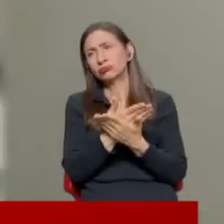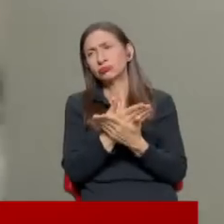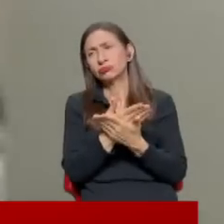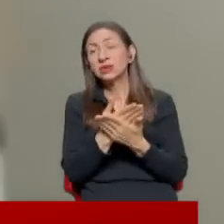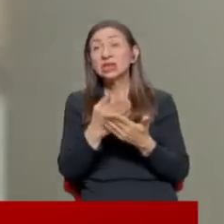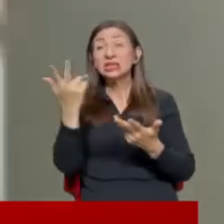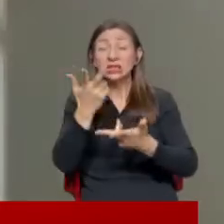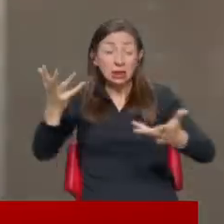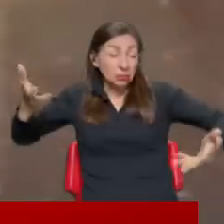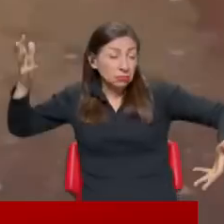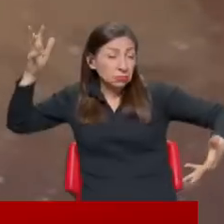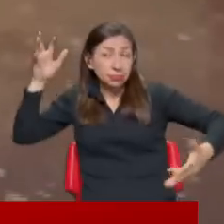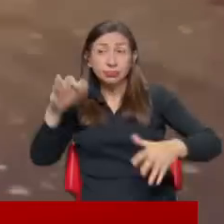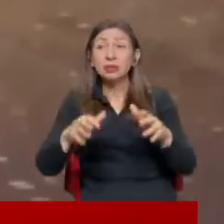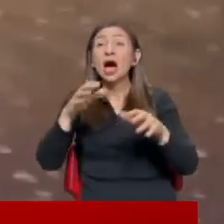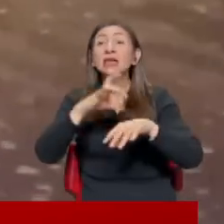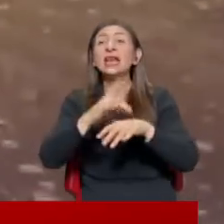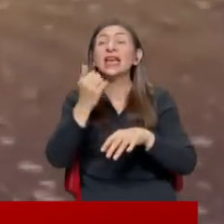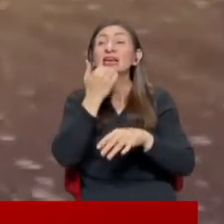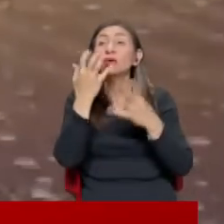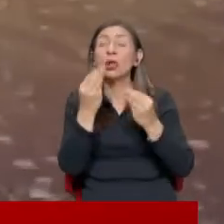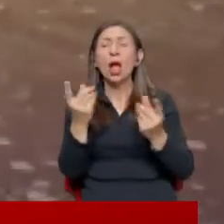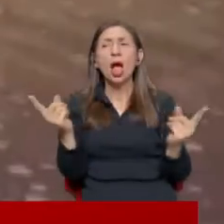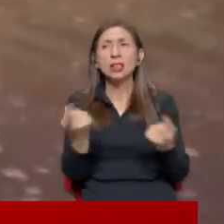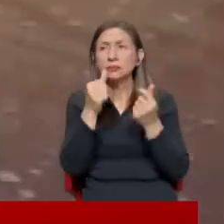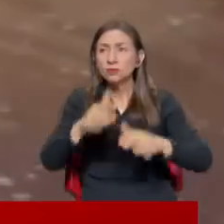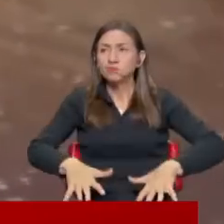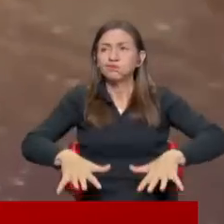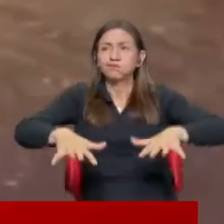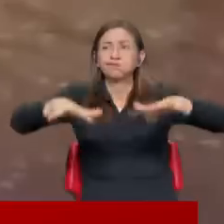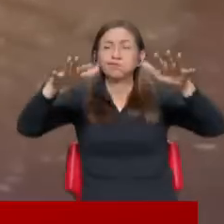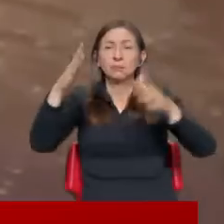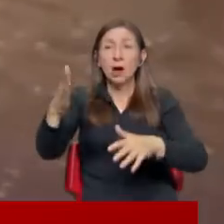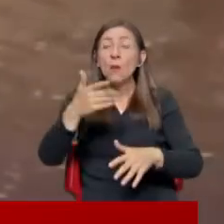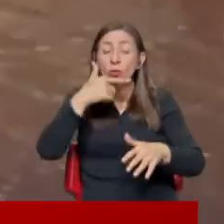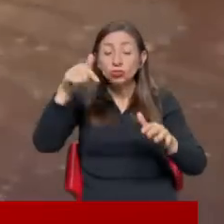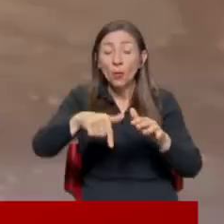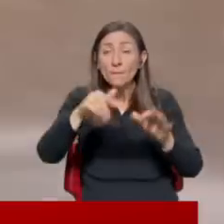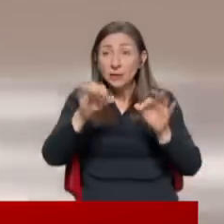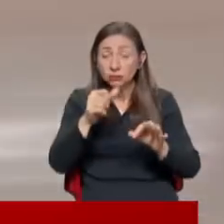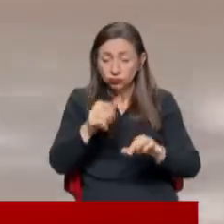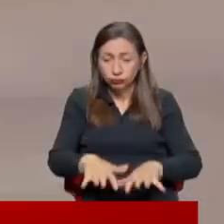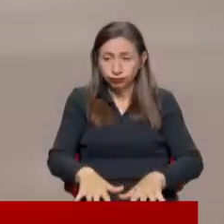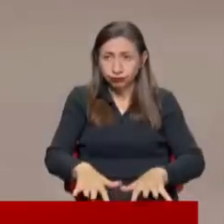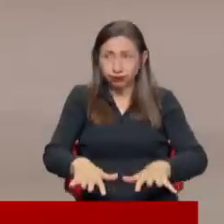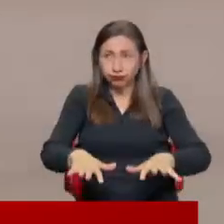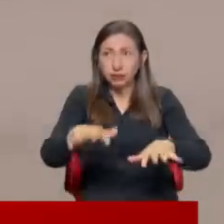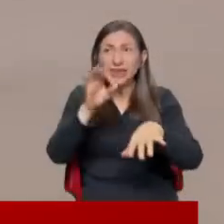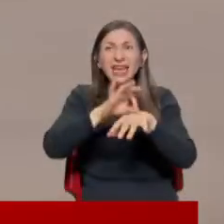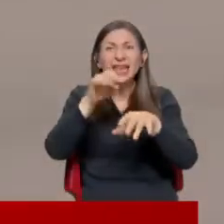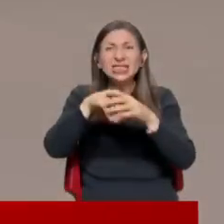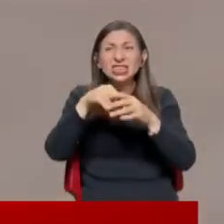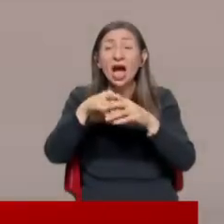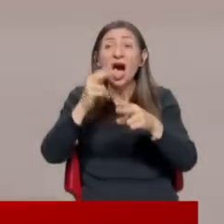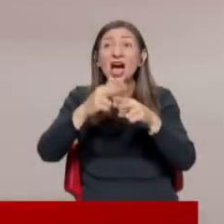hastane. Şiddetli yağış hastaneyi geçici olarak kullanılamaz hale getirdi. Bodrum kattan başlayan su baskını dakikalar